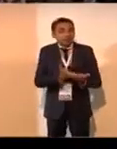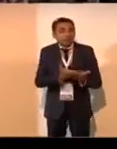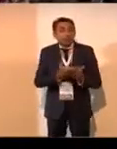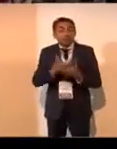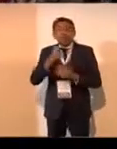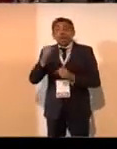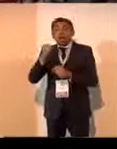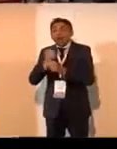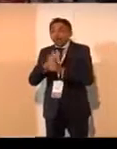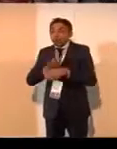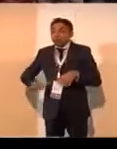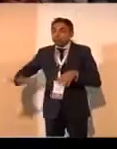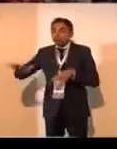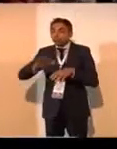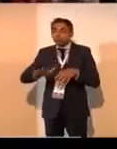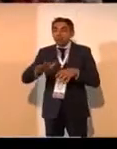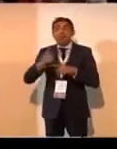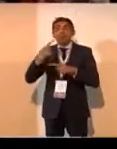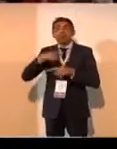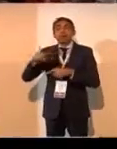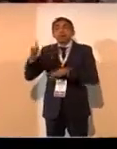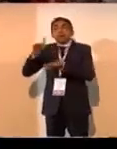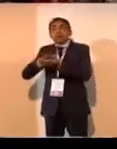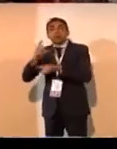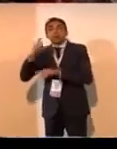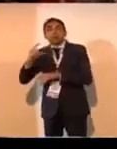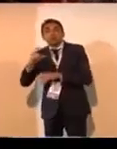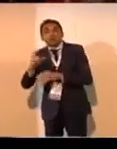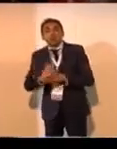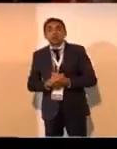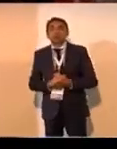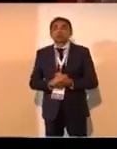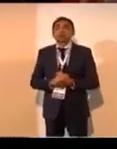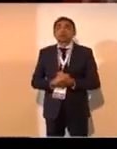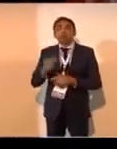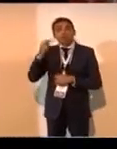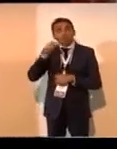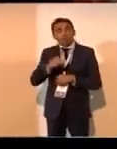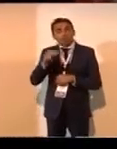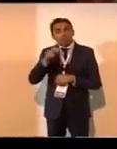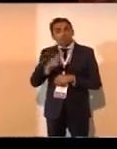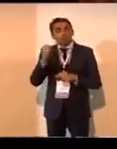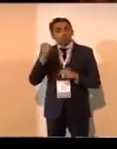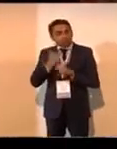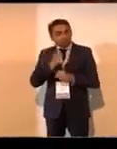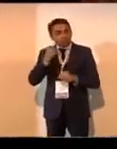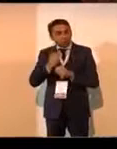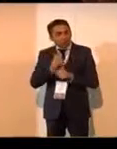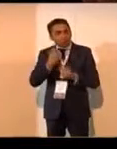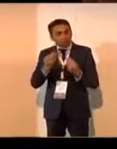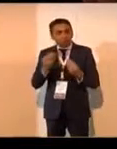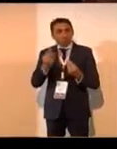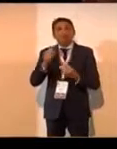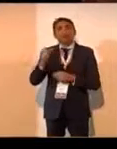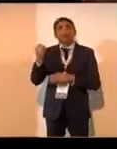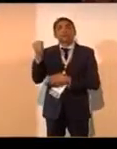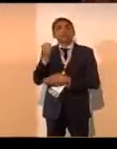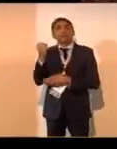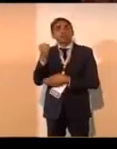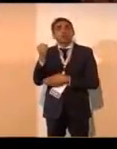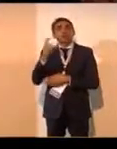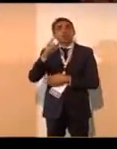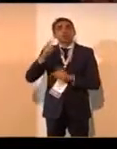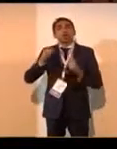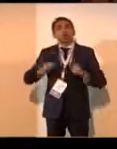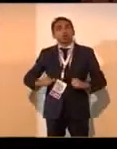per l'ambiente, per la protezione civile. Allora, in questi anni è stato fatto molto per il servizio civile volontario.